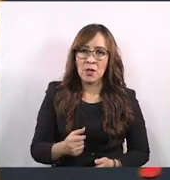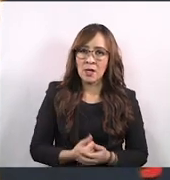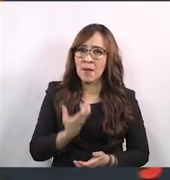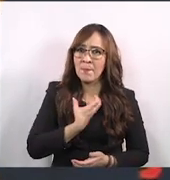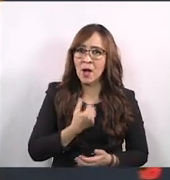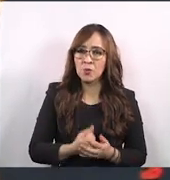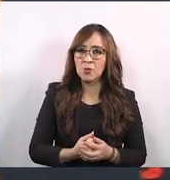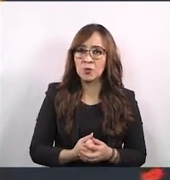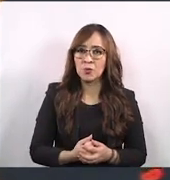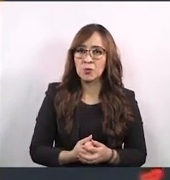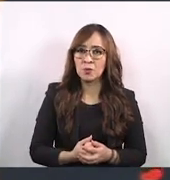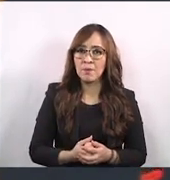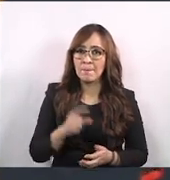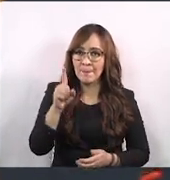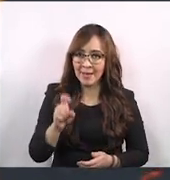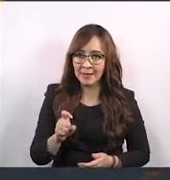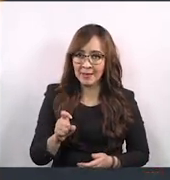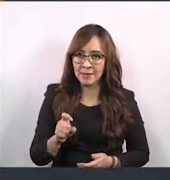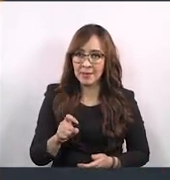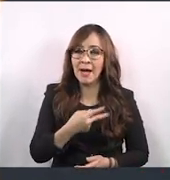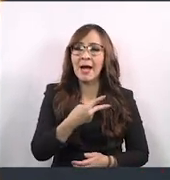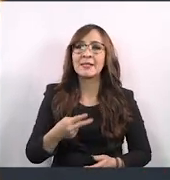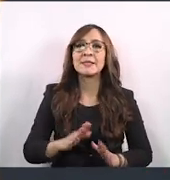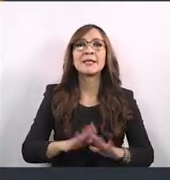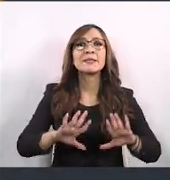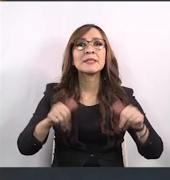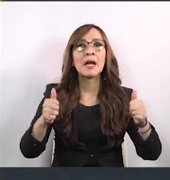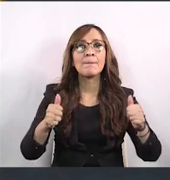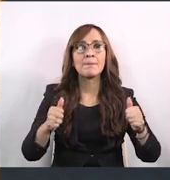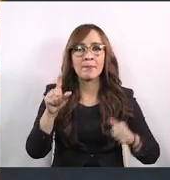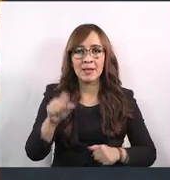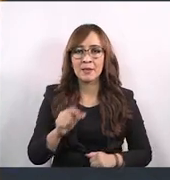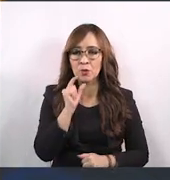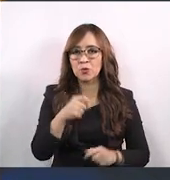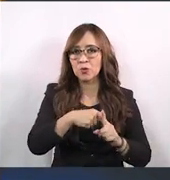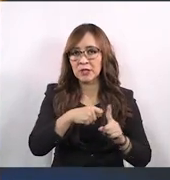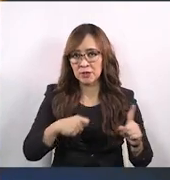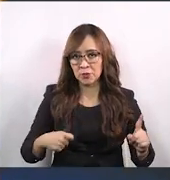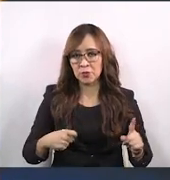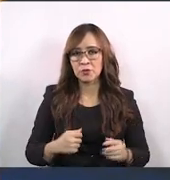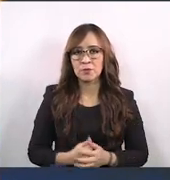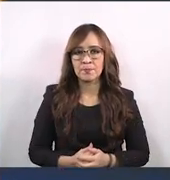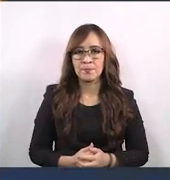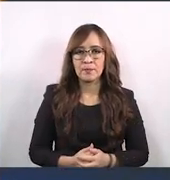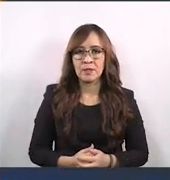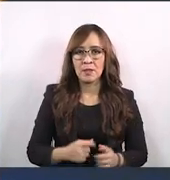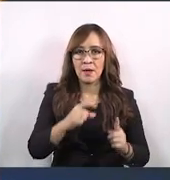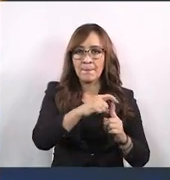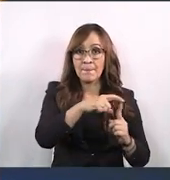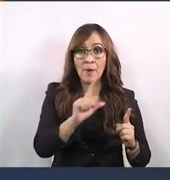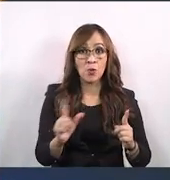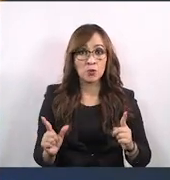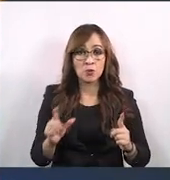Hai orang yang rela kehilangan nyawanya adanya orang yang siap mati itu Kristus dia mendapatkannya tentu Paulus berkata